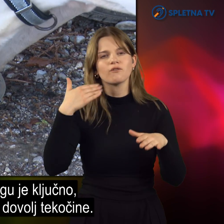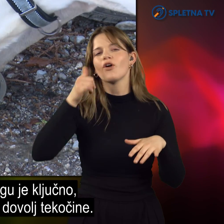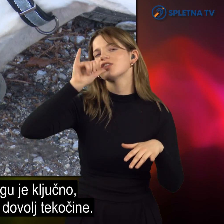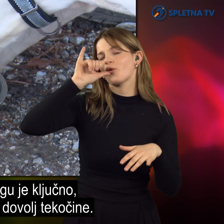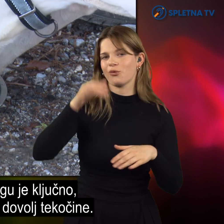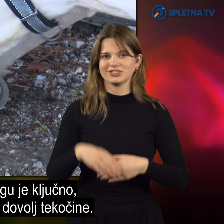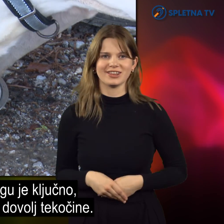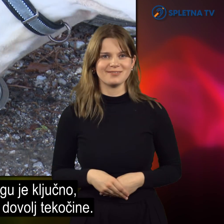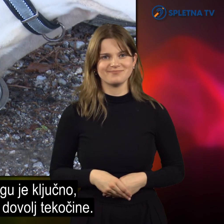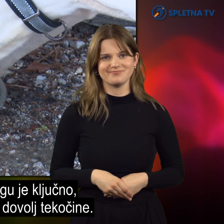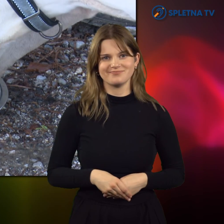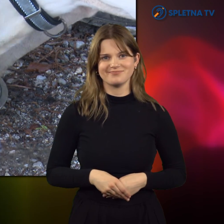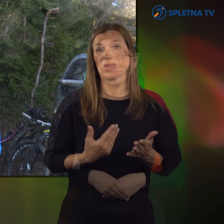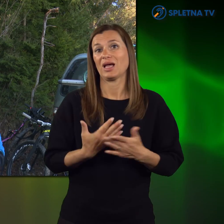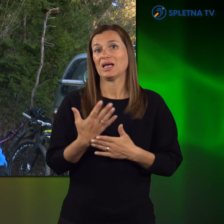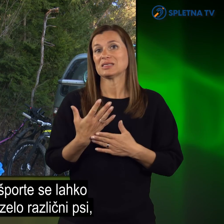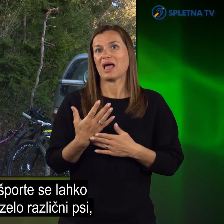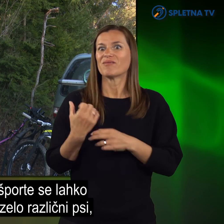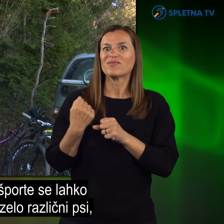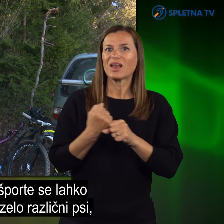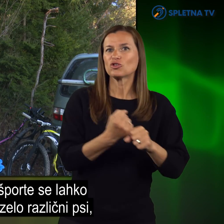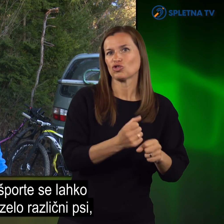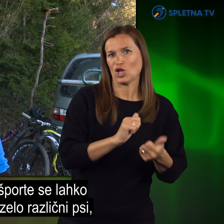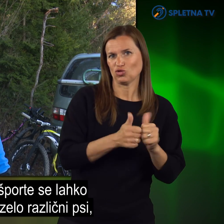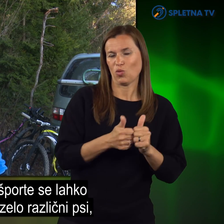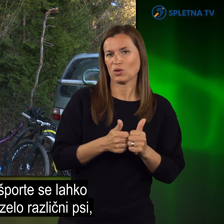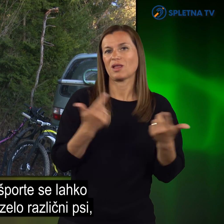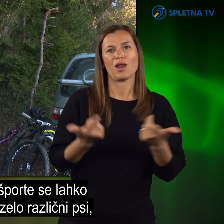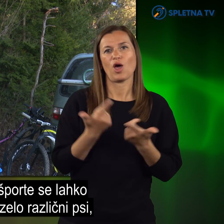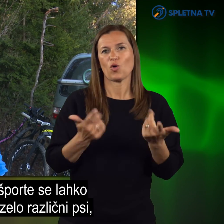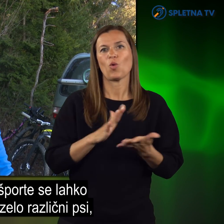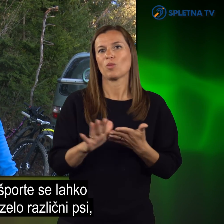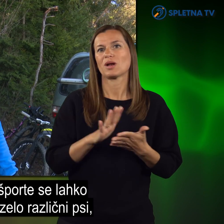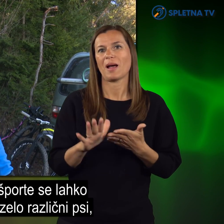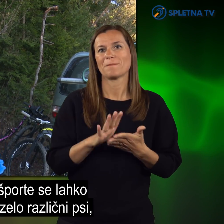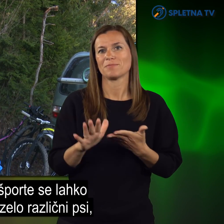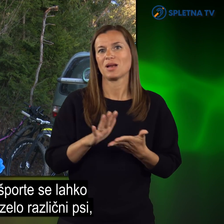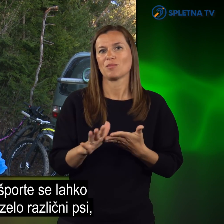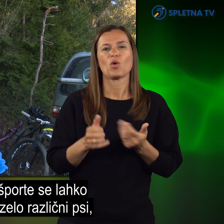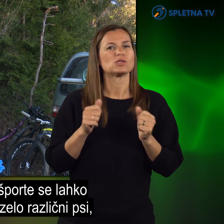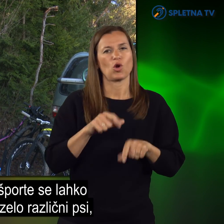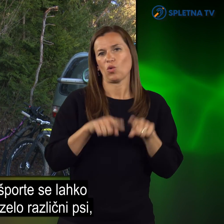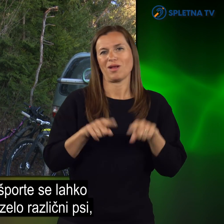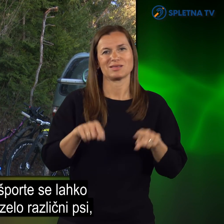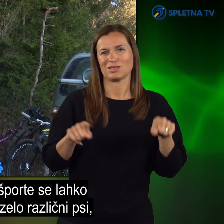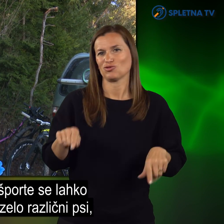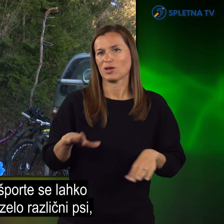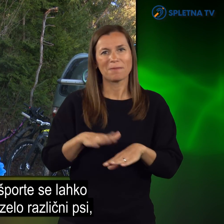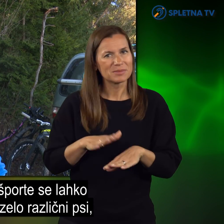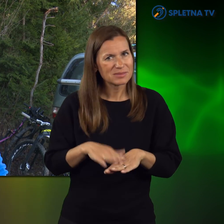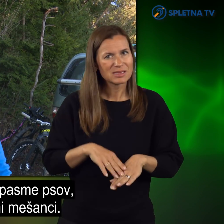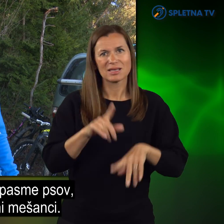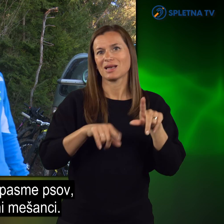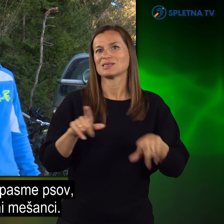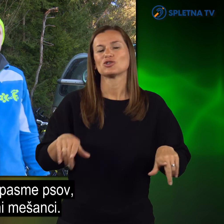dobi dovolj tekočine. Za vlečne športe se lahko uporabljajo zelo različni